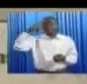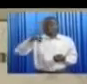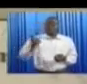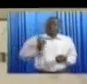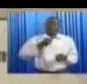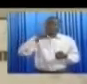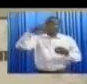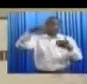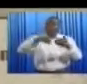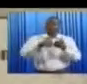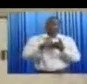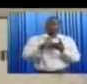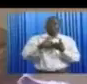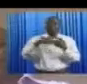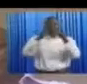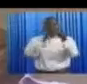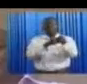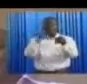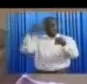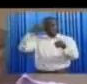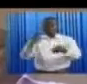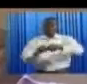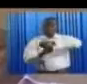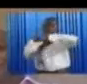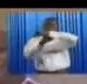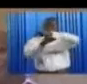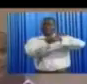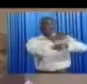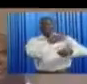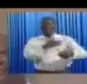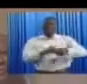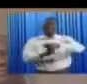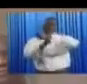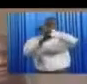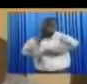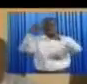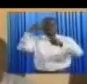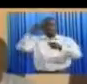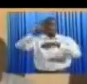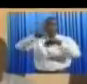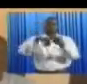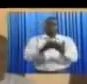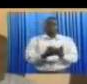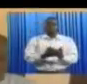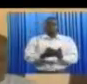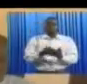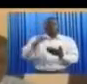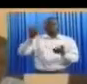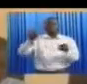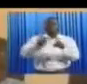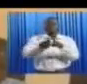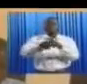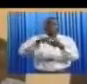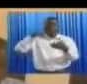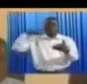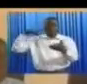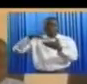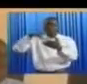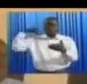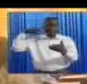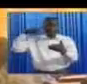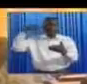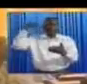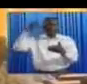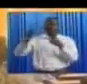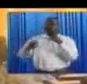eux pour se défendre et défendre notamment leurs biens, leurs propriétés. De cette même étude, 18% des enquêtés